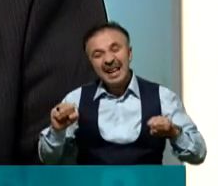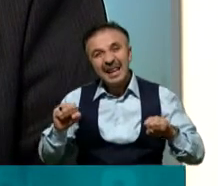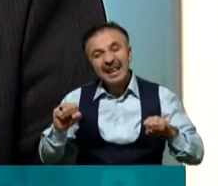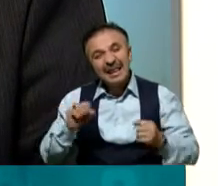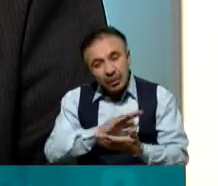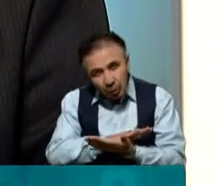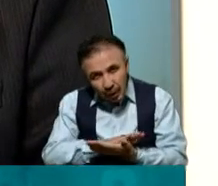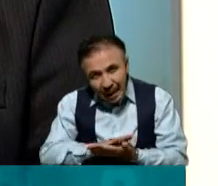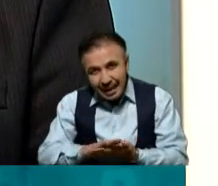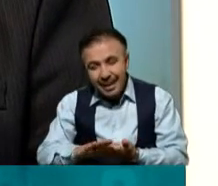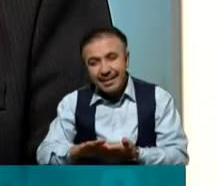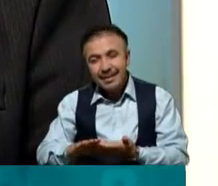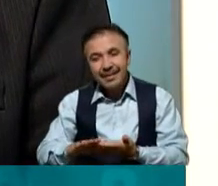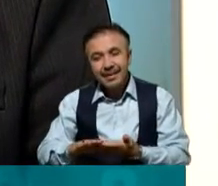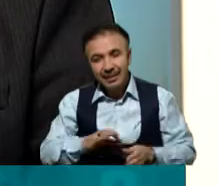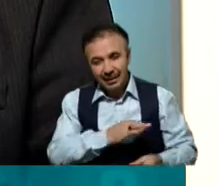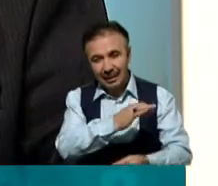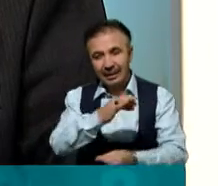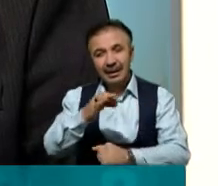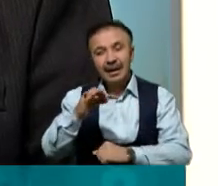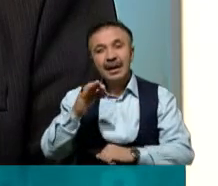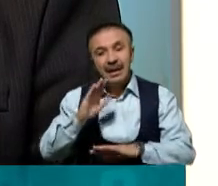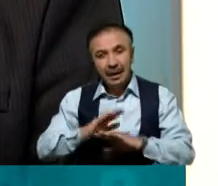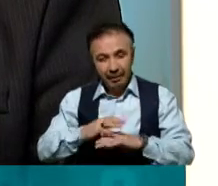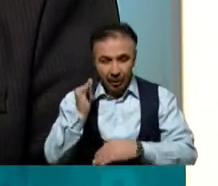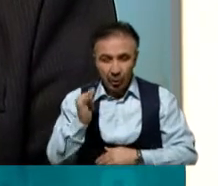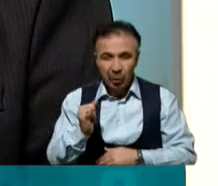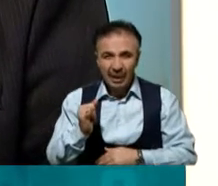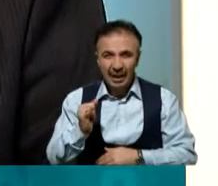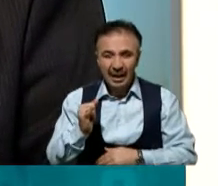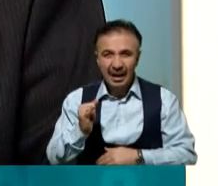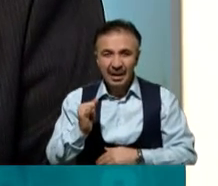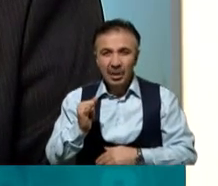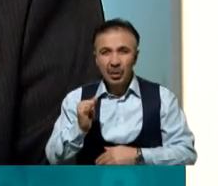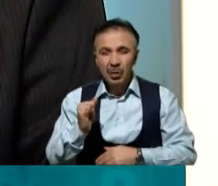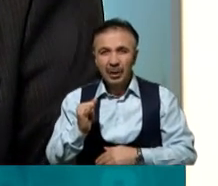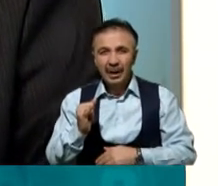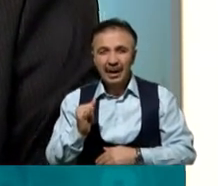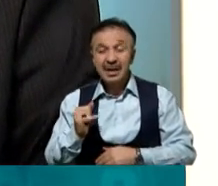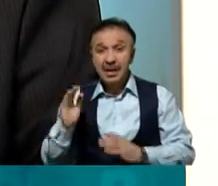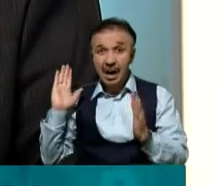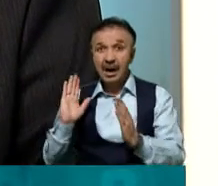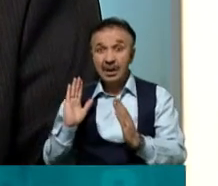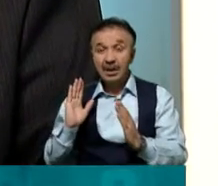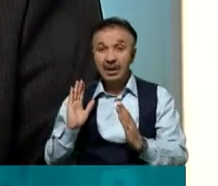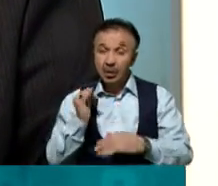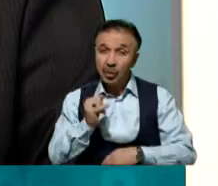Kendisine yapılan kötülüklere misliyle karşılık vermekteyi de efendim onları affeden insandır.